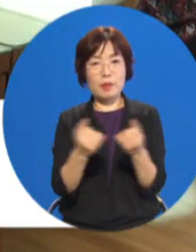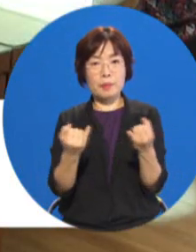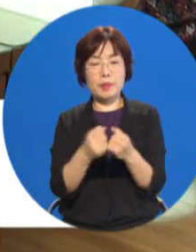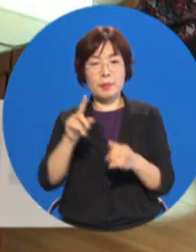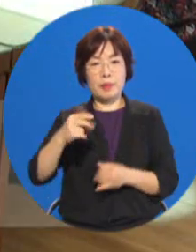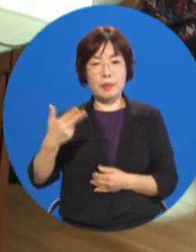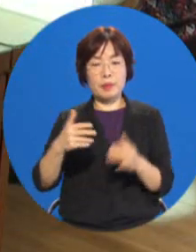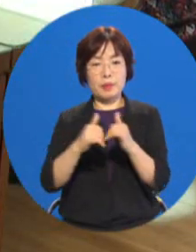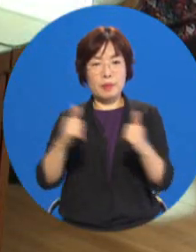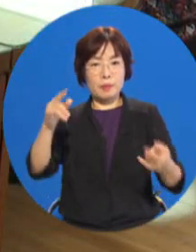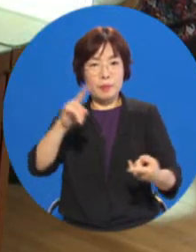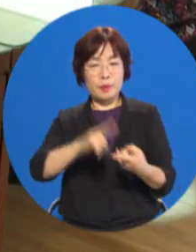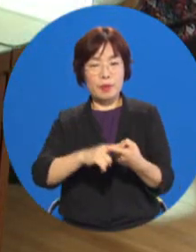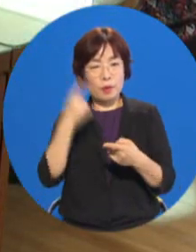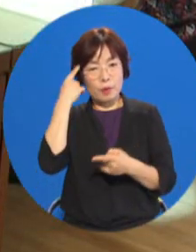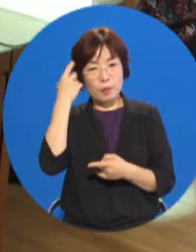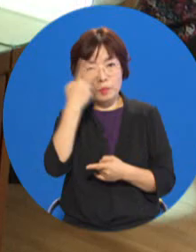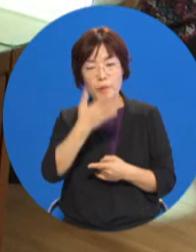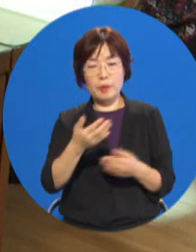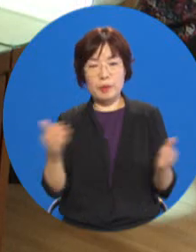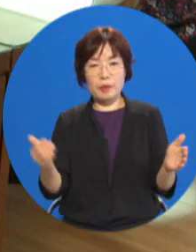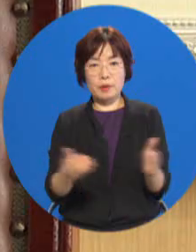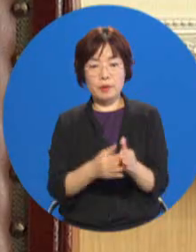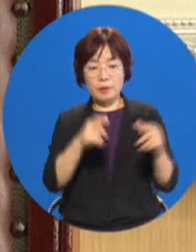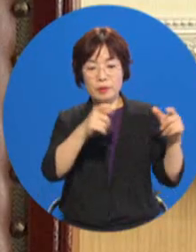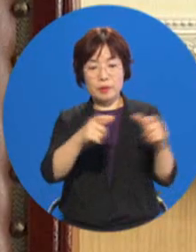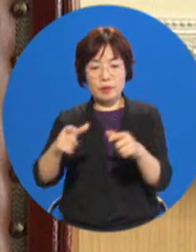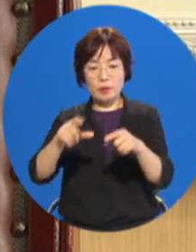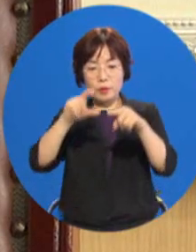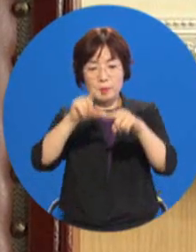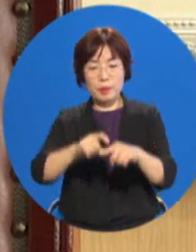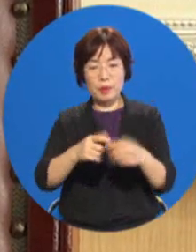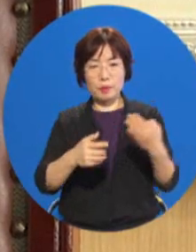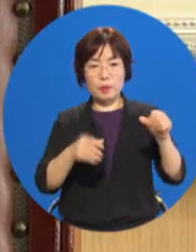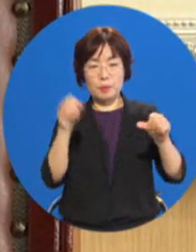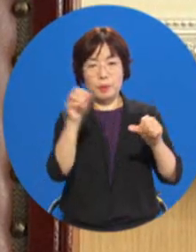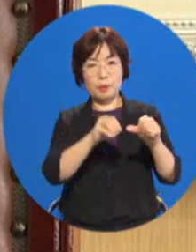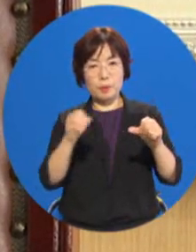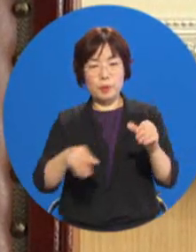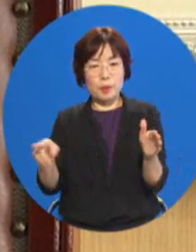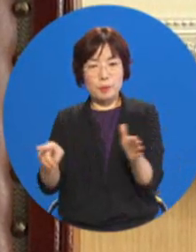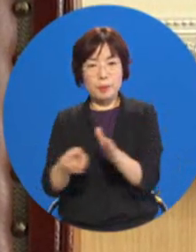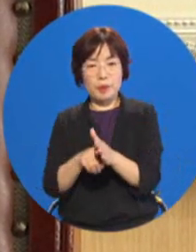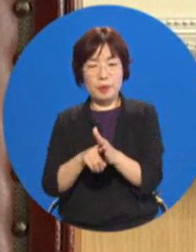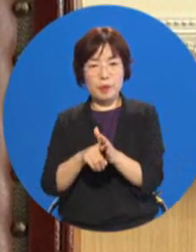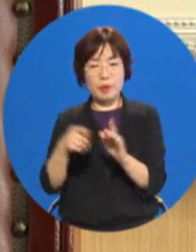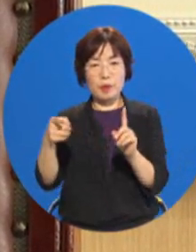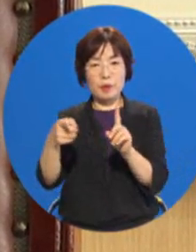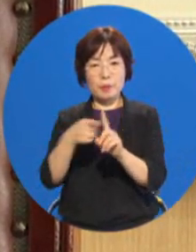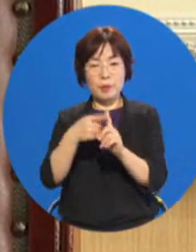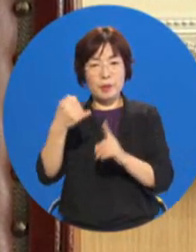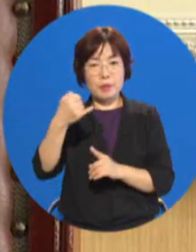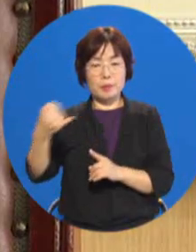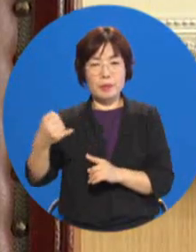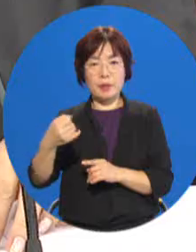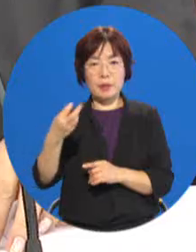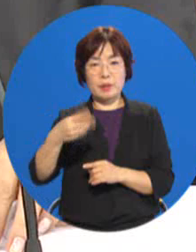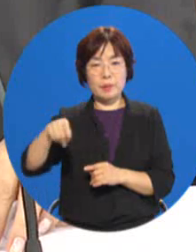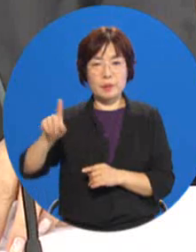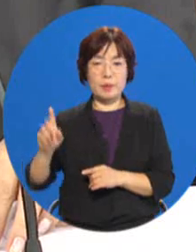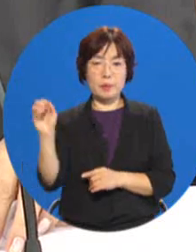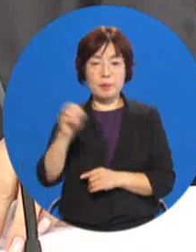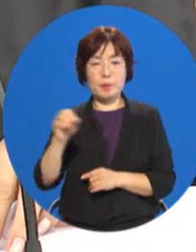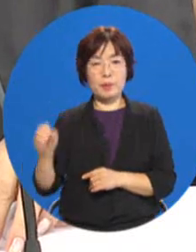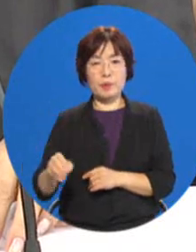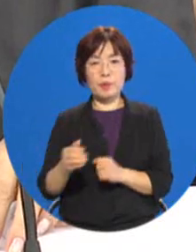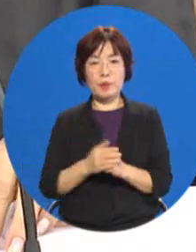1만 7천 명을 대상으로 이루어졌고 시도별 표본 오차는 95% 신뢰 수준에서 플러스 마이너스